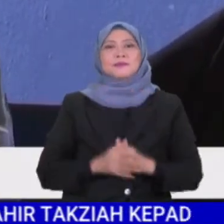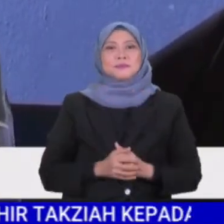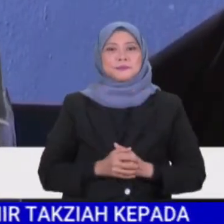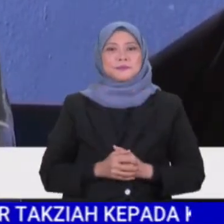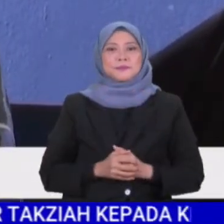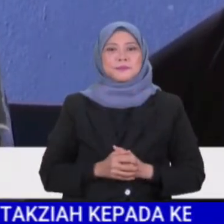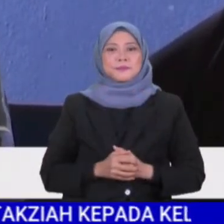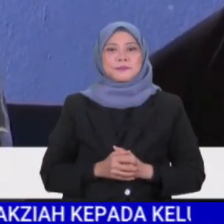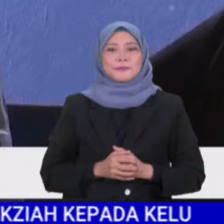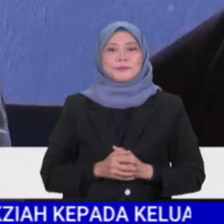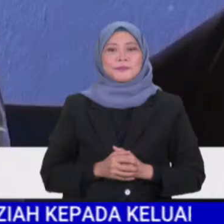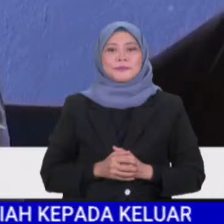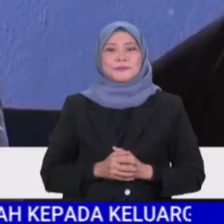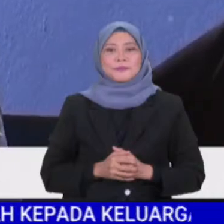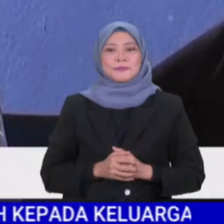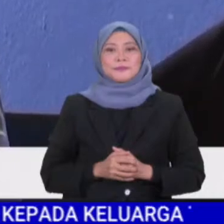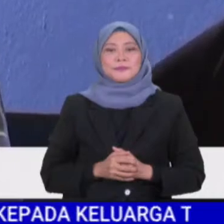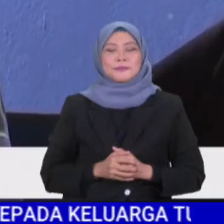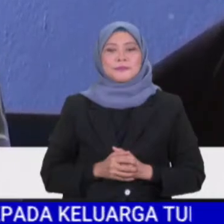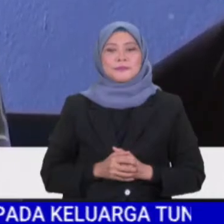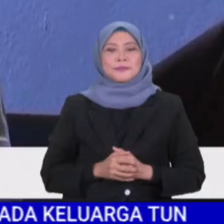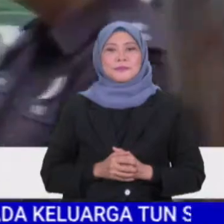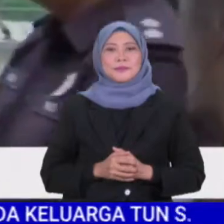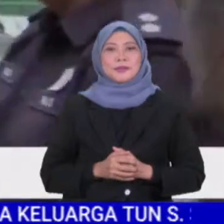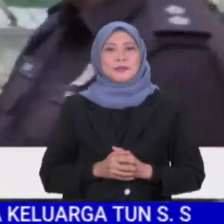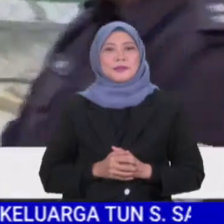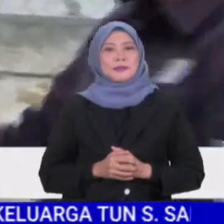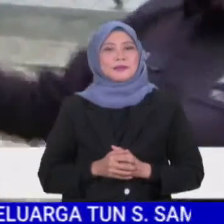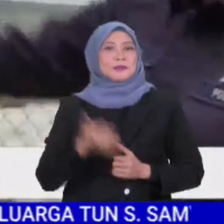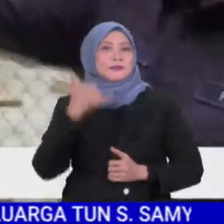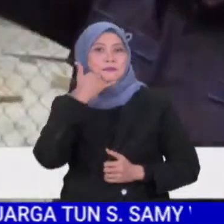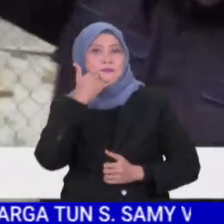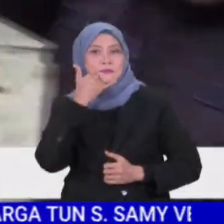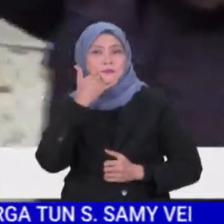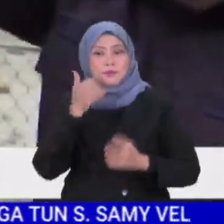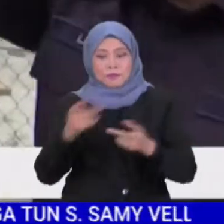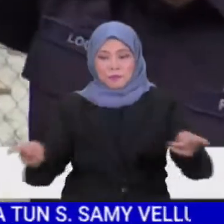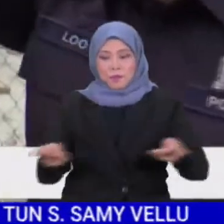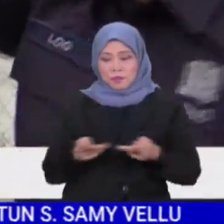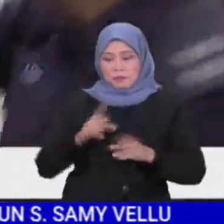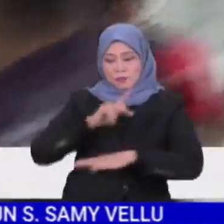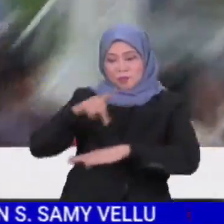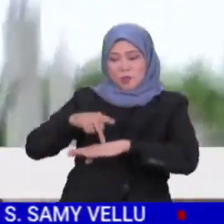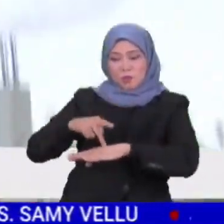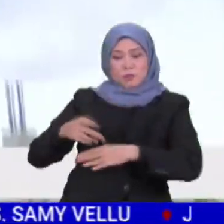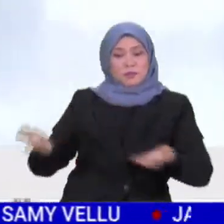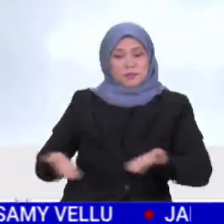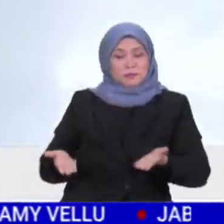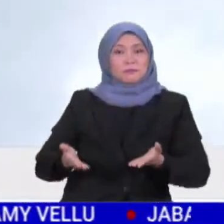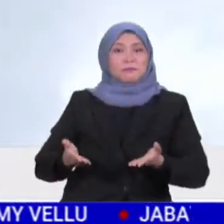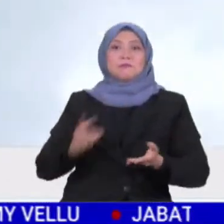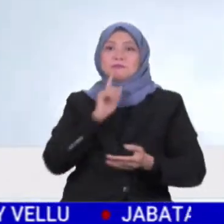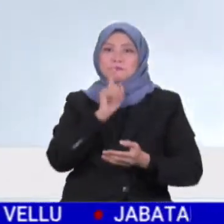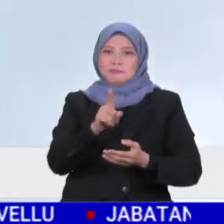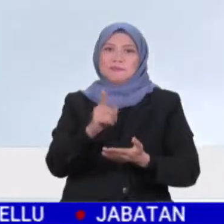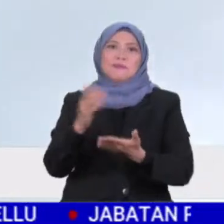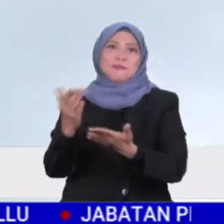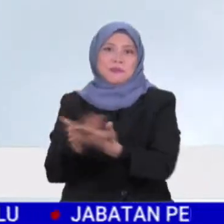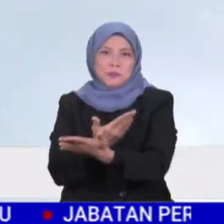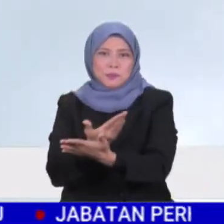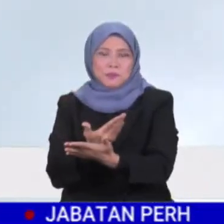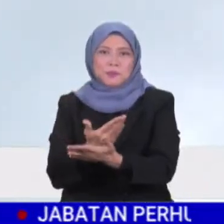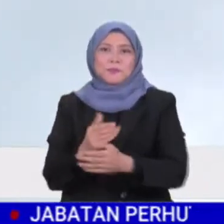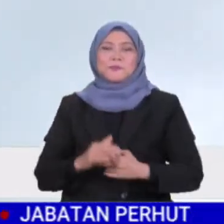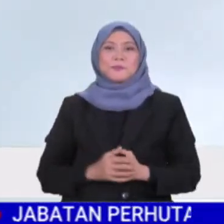Ya. Sudah tentulah aspek telekomunikasi di kawasan pulau ini satu benda yang baru yang